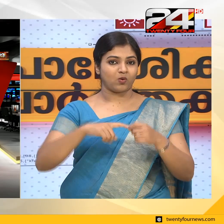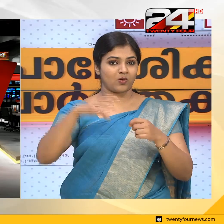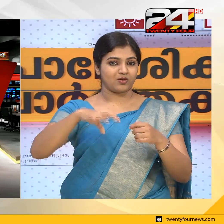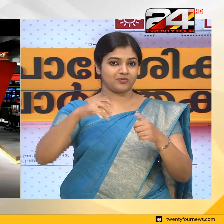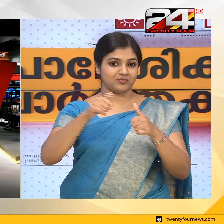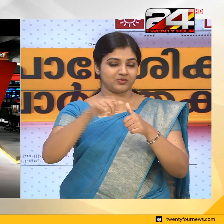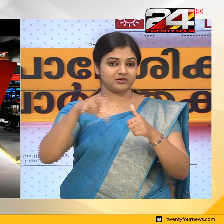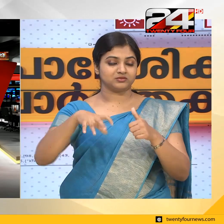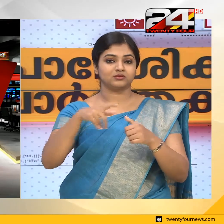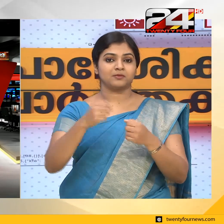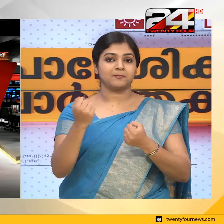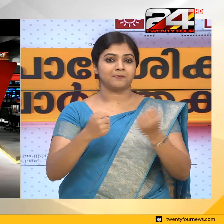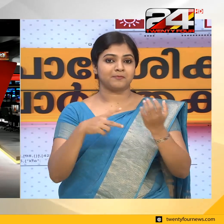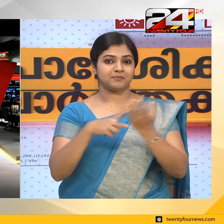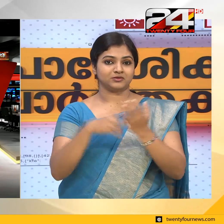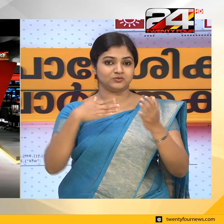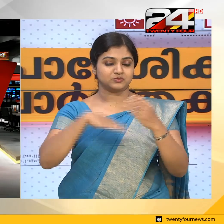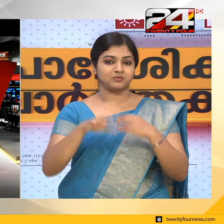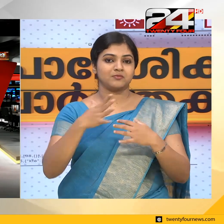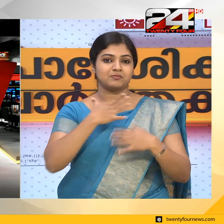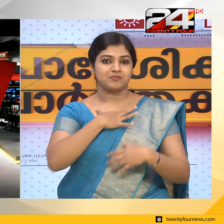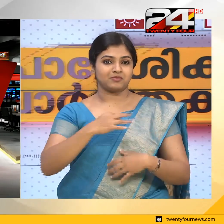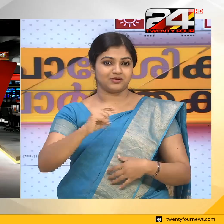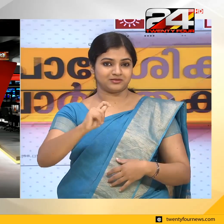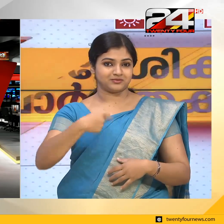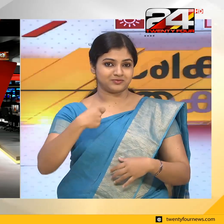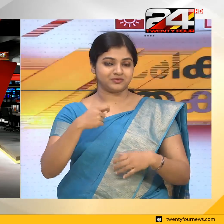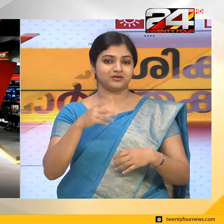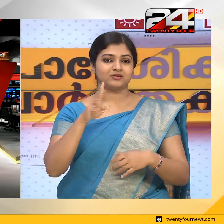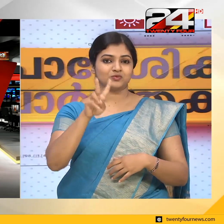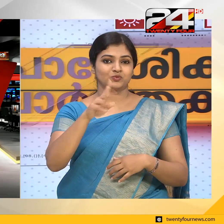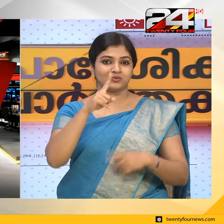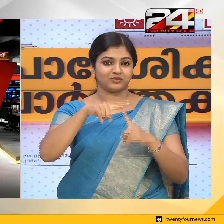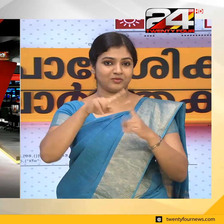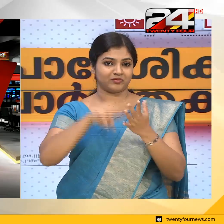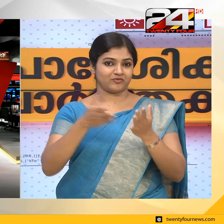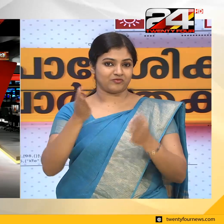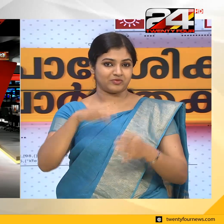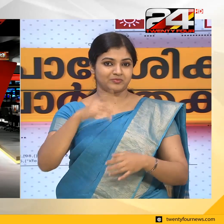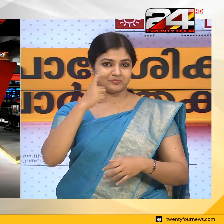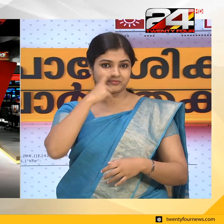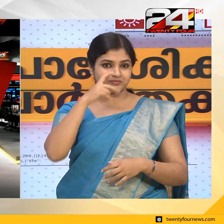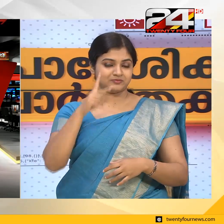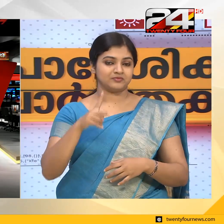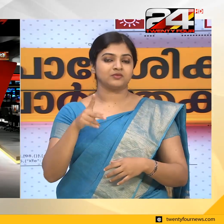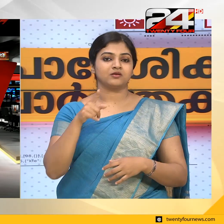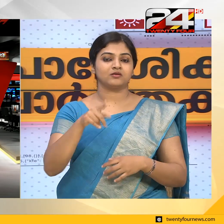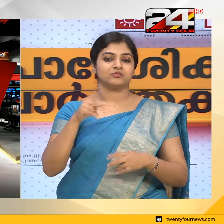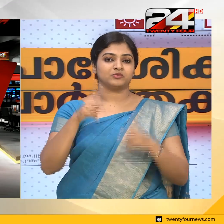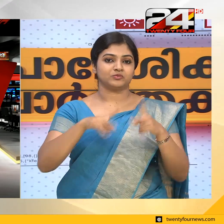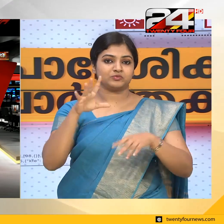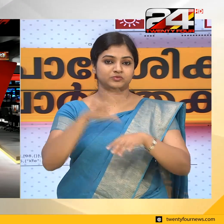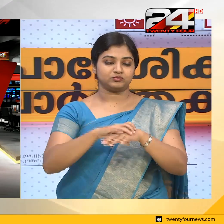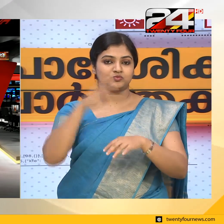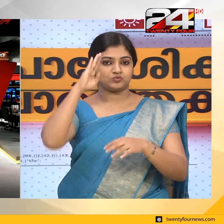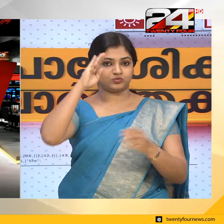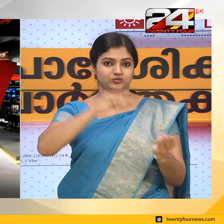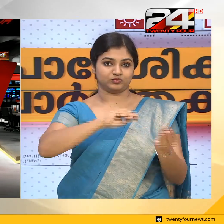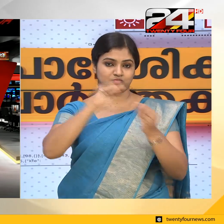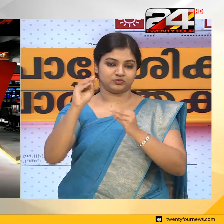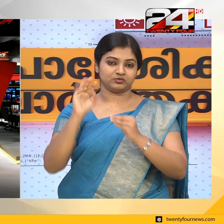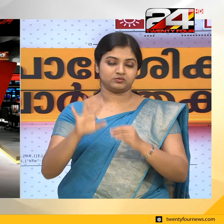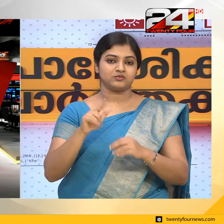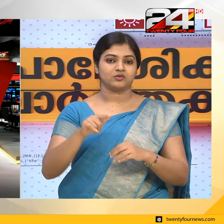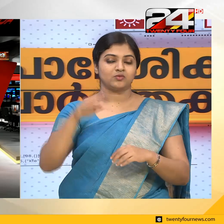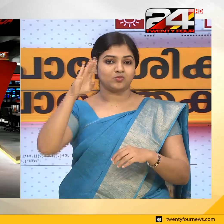കൊല്ലം അഞ്ചലിൽ ബസ്സിനുള്ളിൽ മാലമോഷണം നടത്തിയ 2 തമിഴ്നാട് സ്വദേശികളെ നാട്ടുകാർ പിടികൂടി പോലീസിൽ ഏൽപ്പിച്ചു. പോലീസ് കസ്റ്റഡിയിലായ സ്ത്രീകളിൽ ഒരാൾ